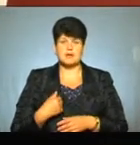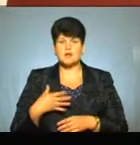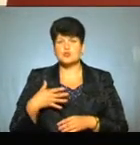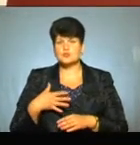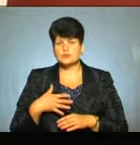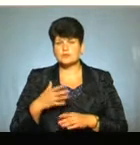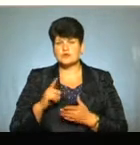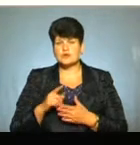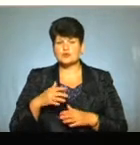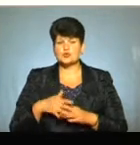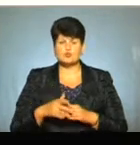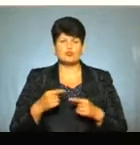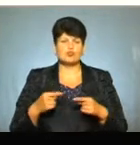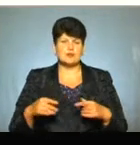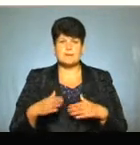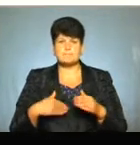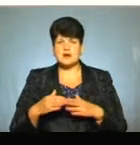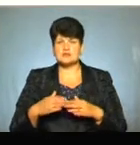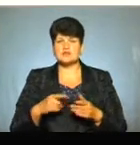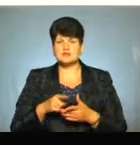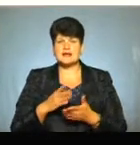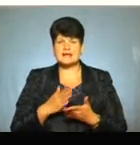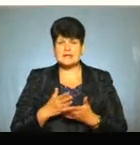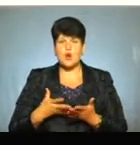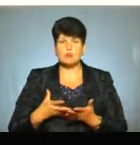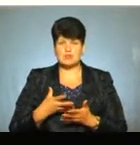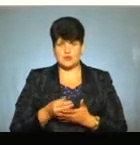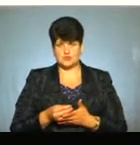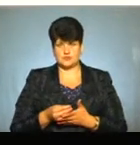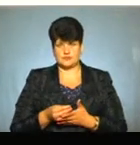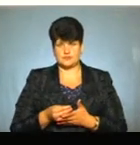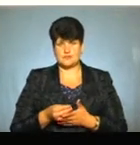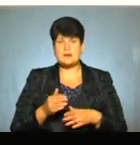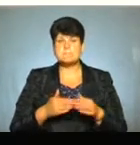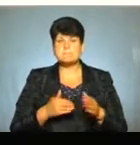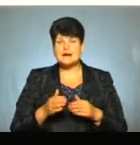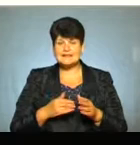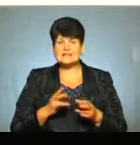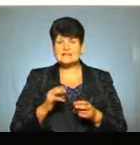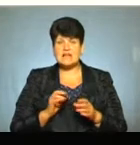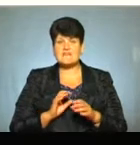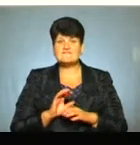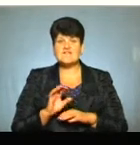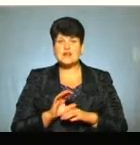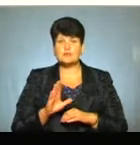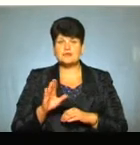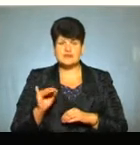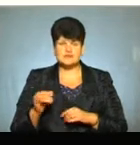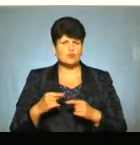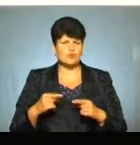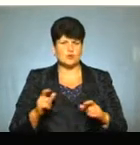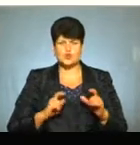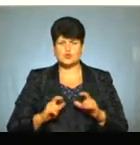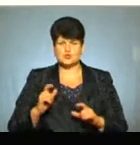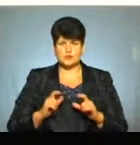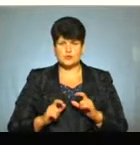маємо розуміти, що будь-яка практика, вона є оплачувана. Тобто практика на виробництві будь-якого